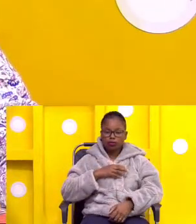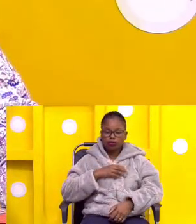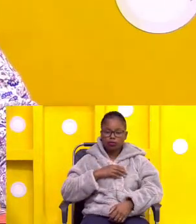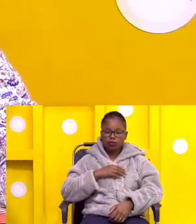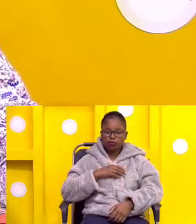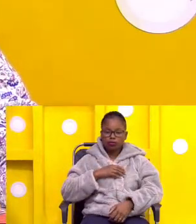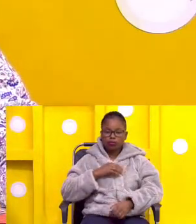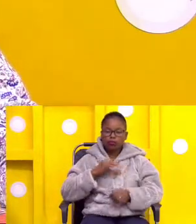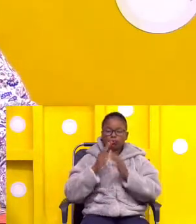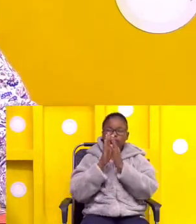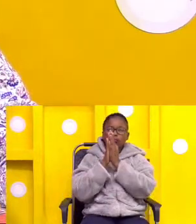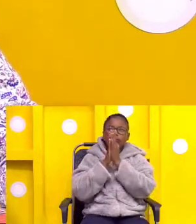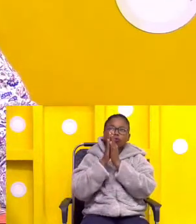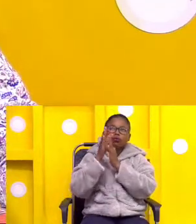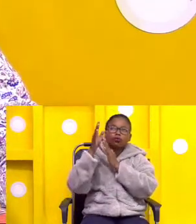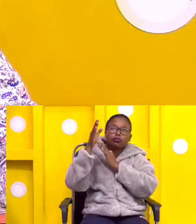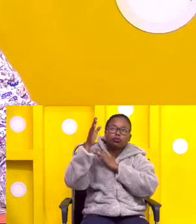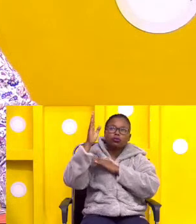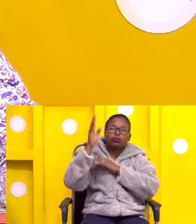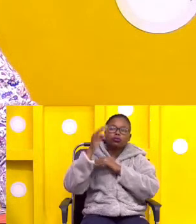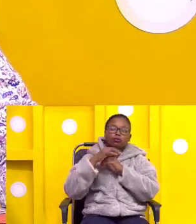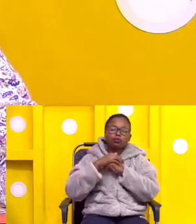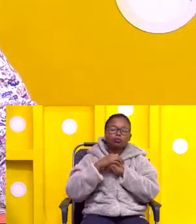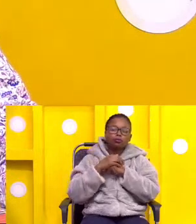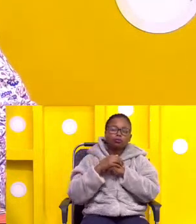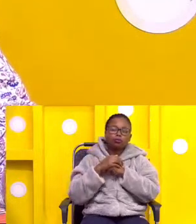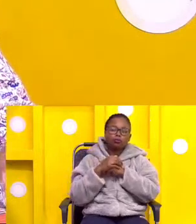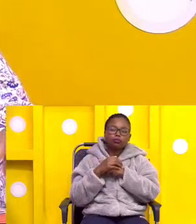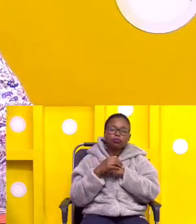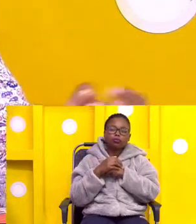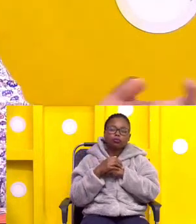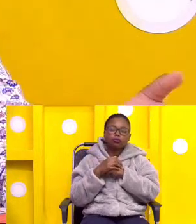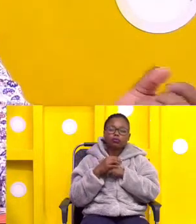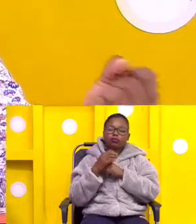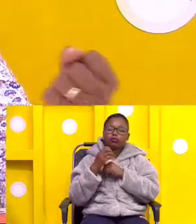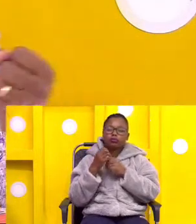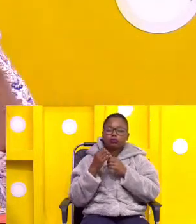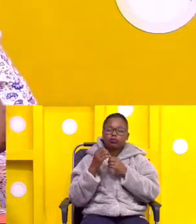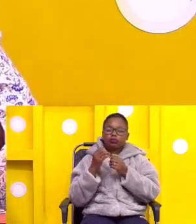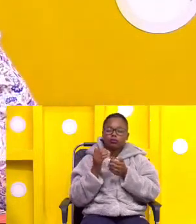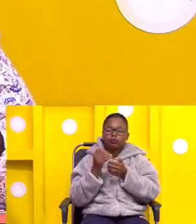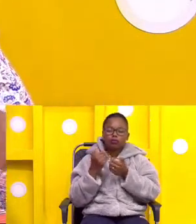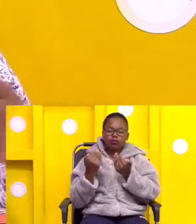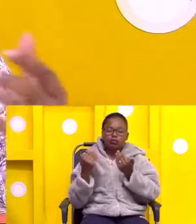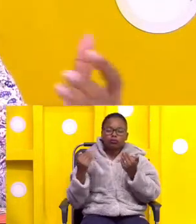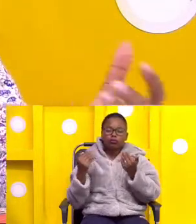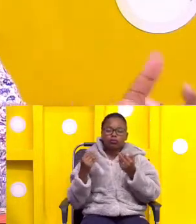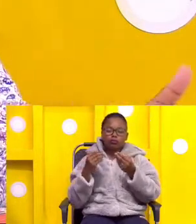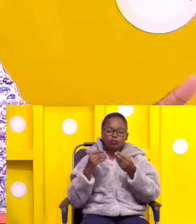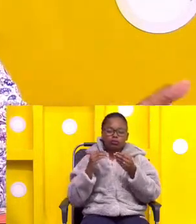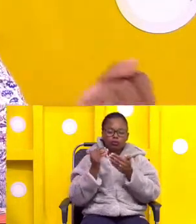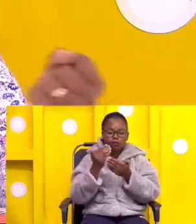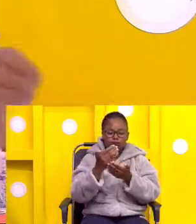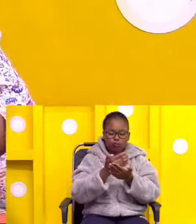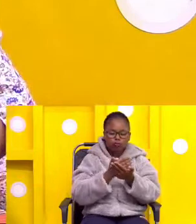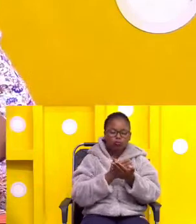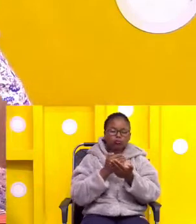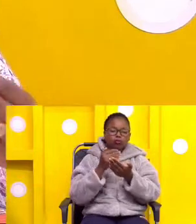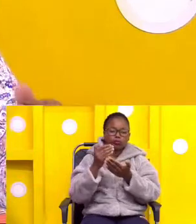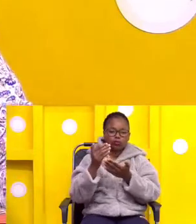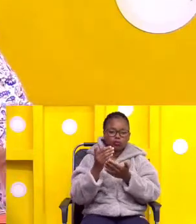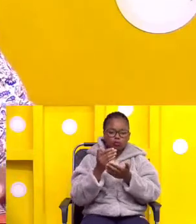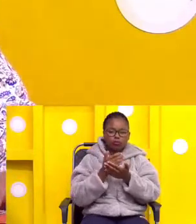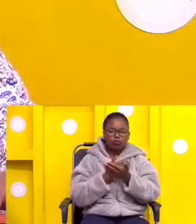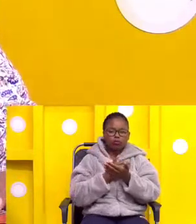bwana asifiwe sana ciana ici igakoragwo ikĩgetha hĩndĩ ya ũrugarĩ hĩndĩ ĩrĩa ĩtabatiĩ nĩ kũgethwo no